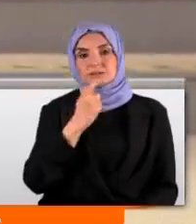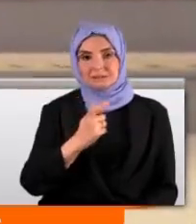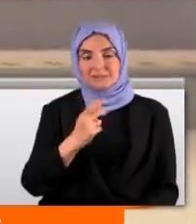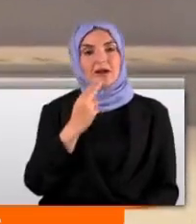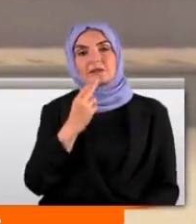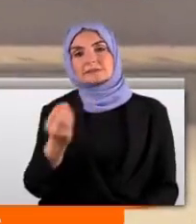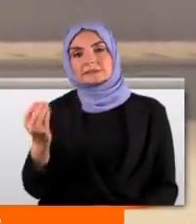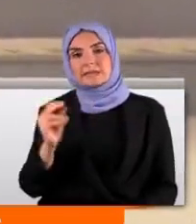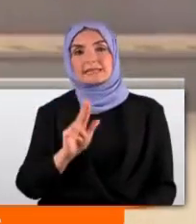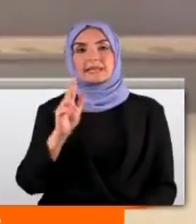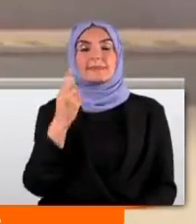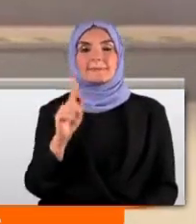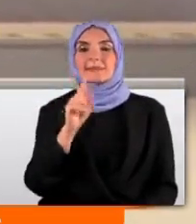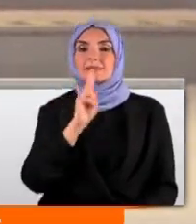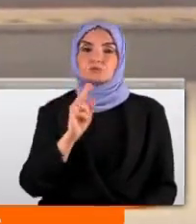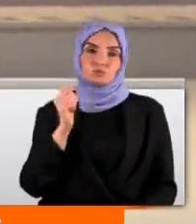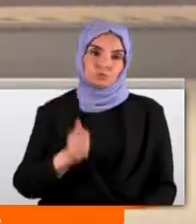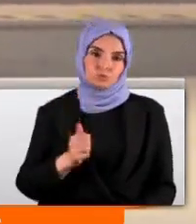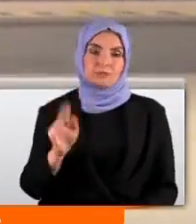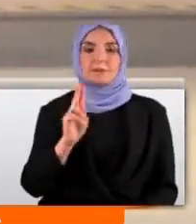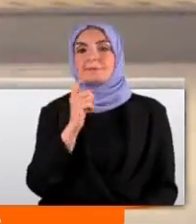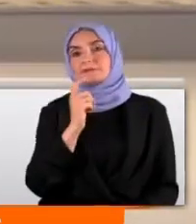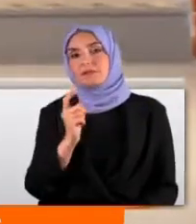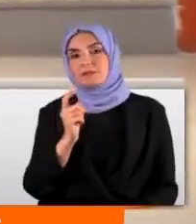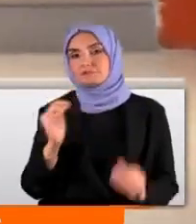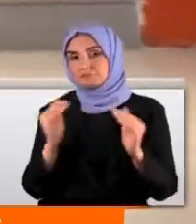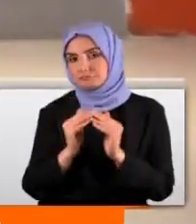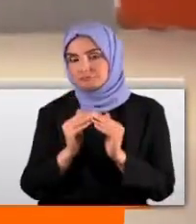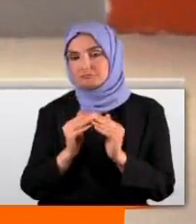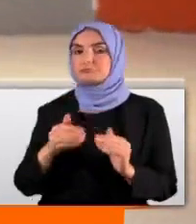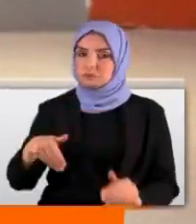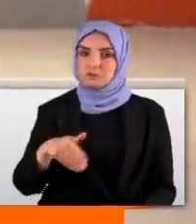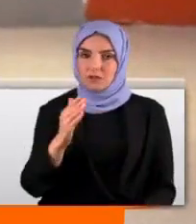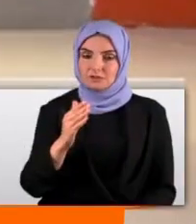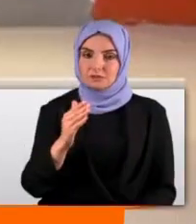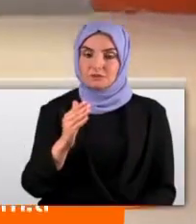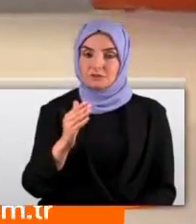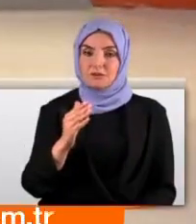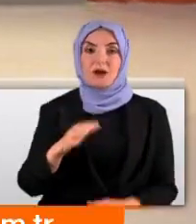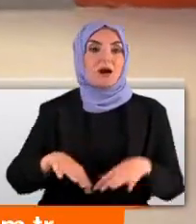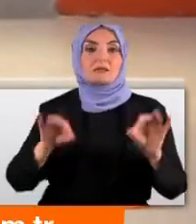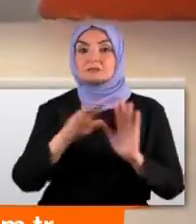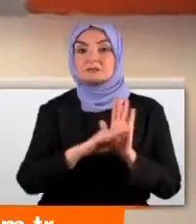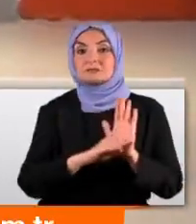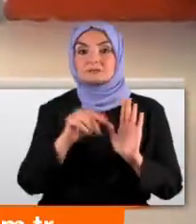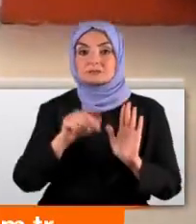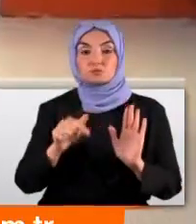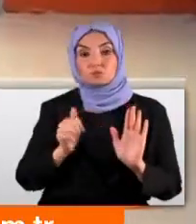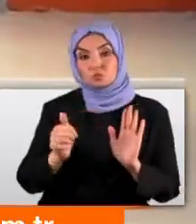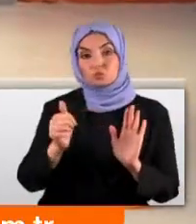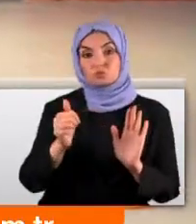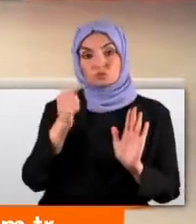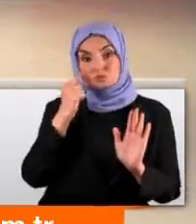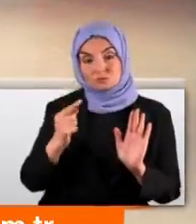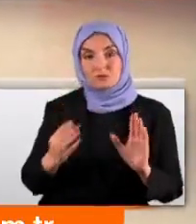20 yılı geçmiş durumda. İşte bu yüzden de hazırlanan düzenlemenin bugün sayılarına göre formüle edilmesi bekleniyor ve